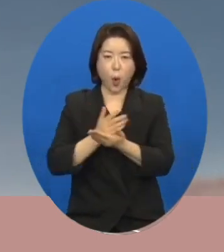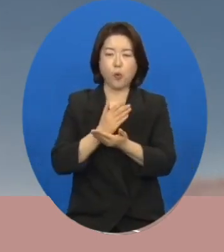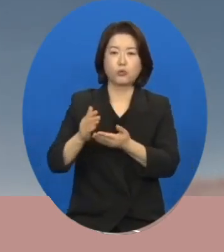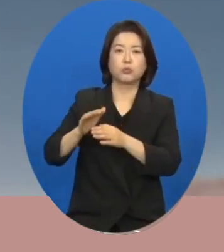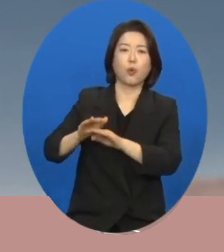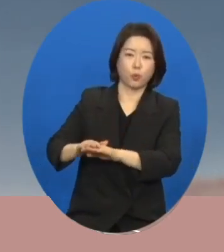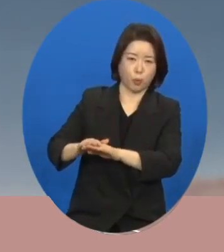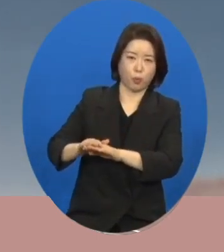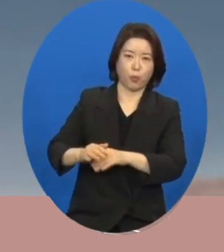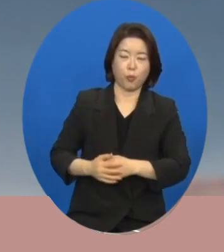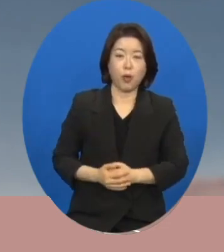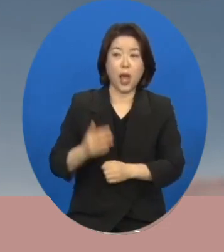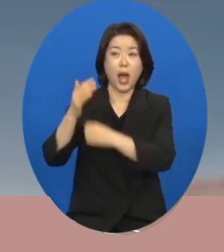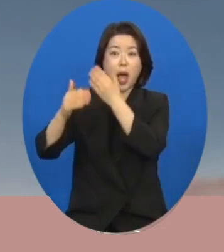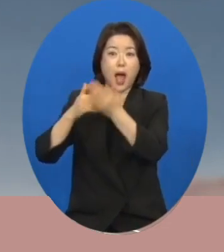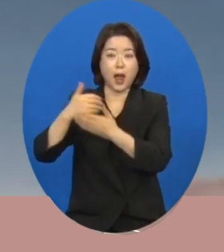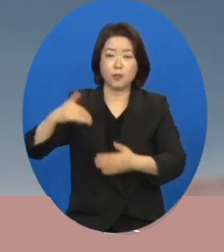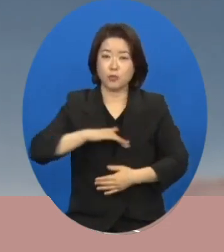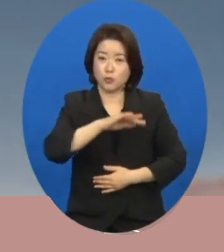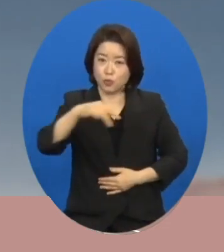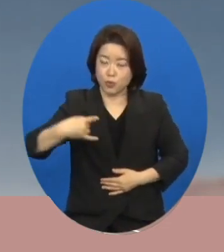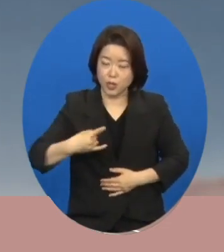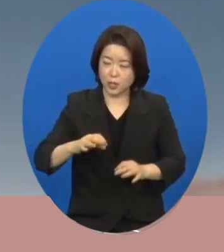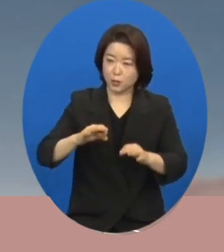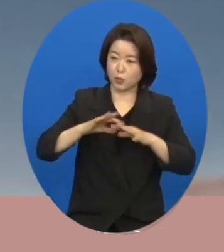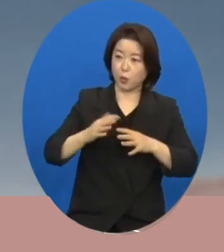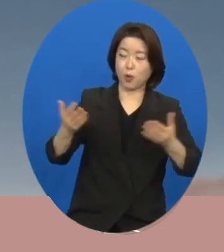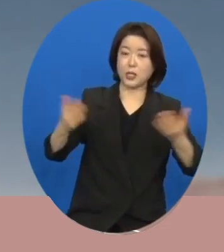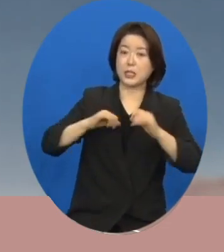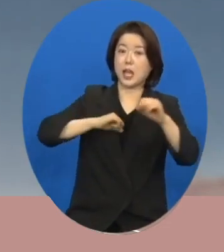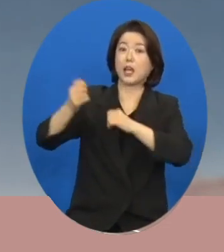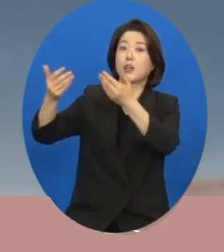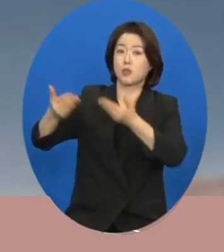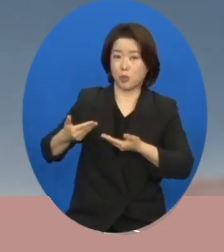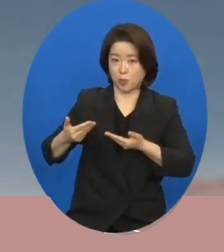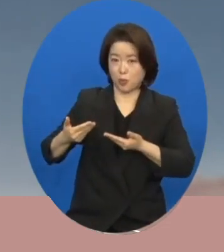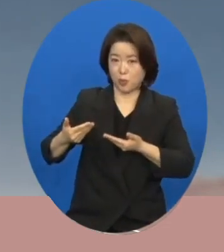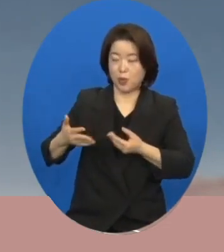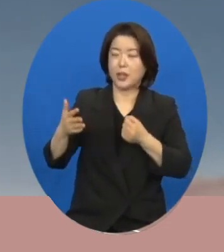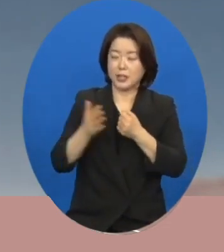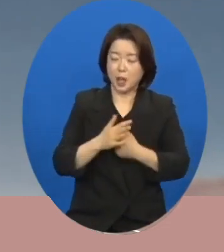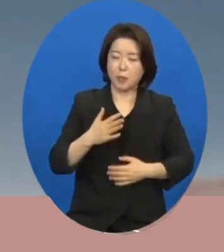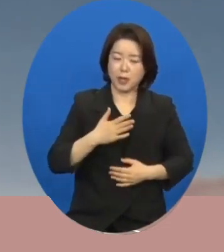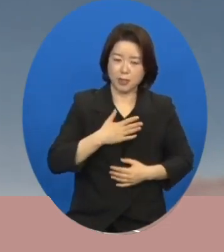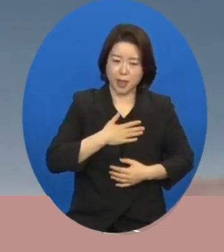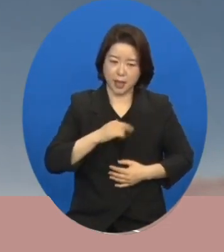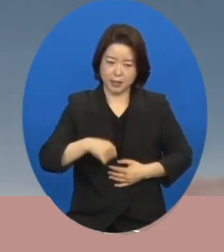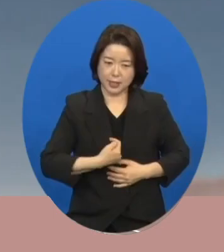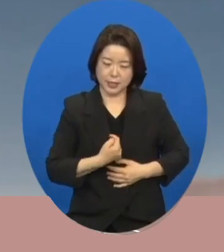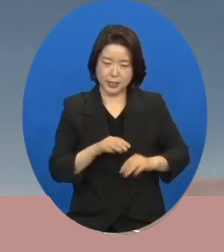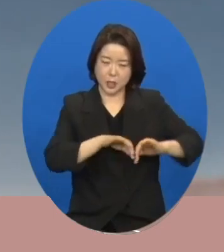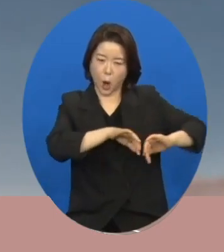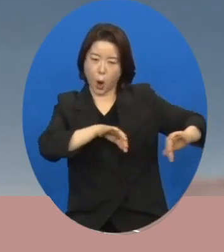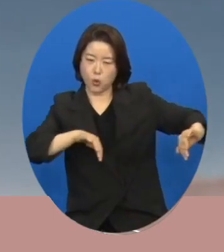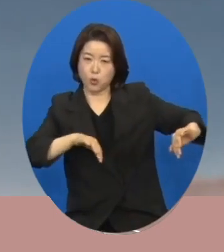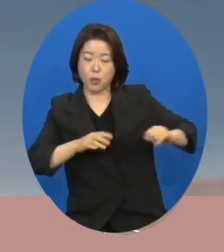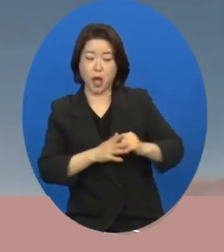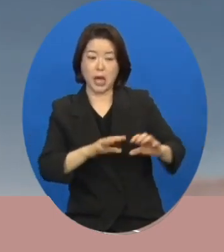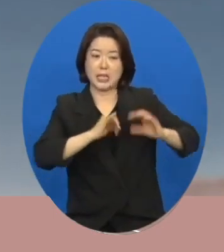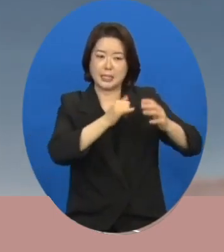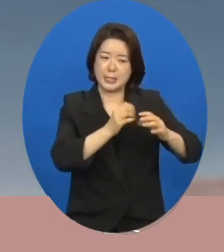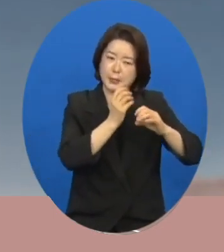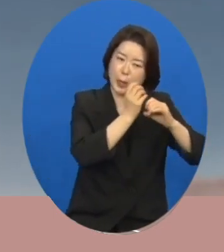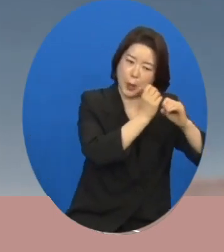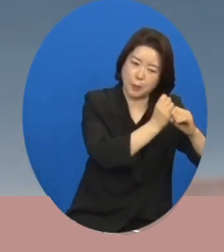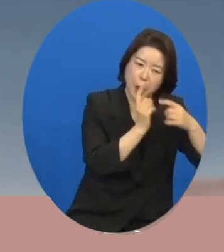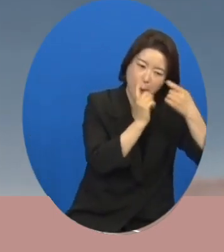우리에게 놀라운 일을 행하실 것인데 그러므로 자신을 구별해 두라는 거예요 세속에 물들지